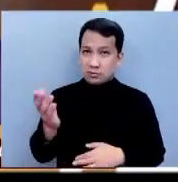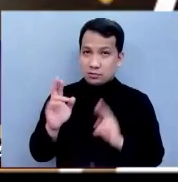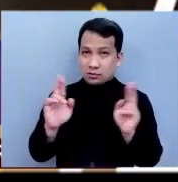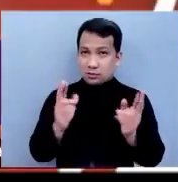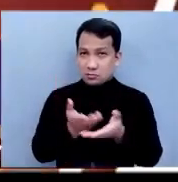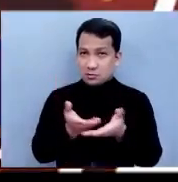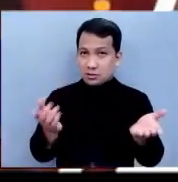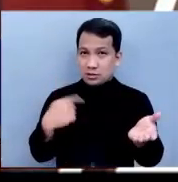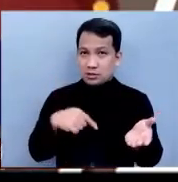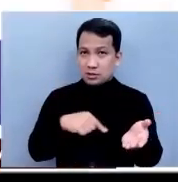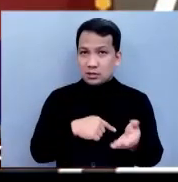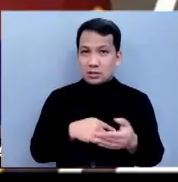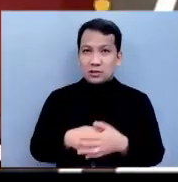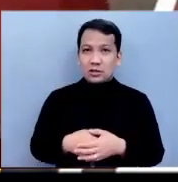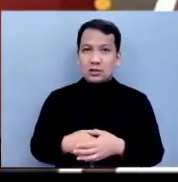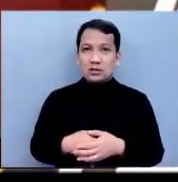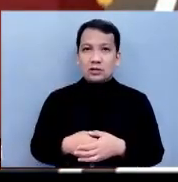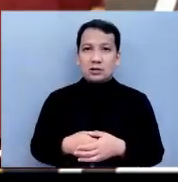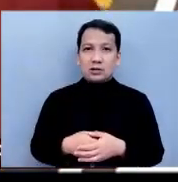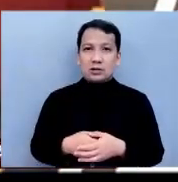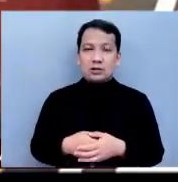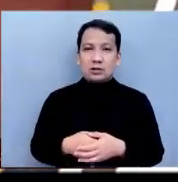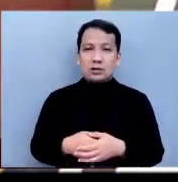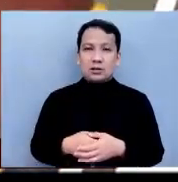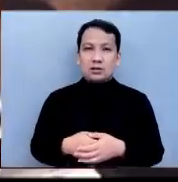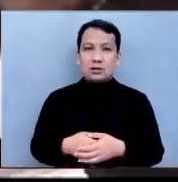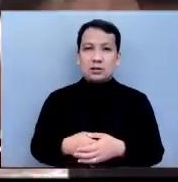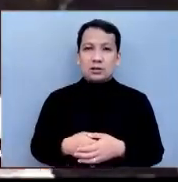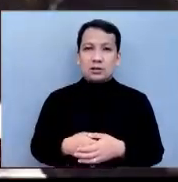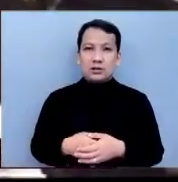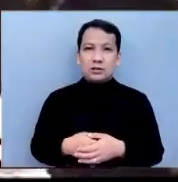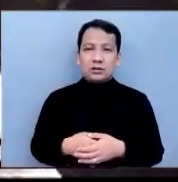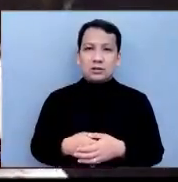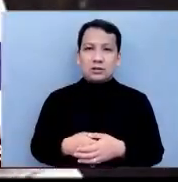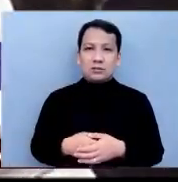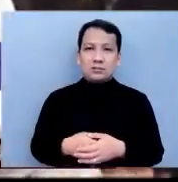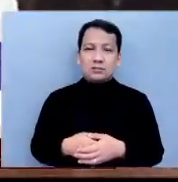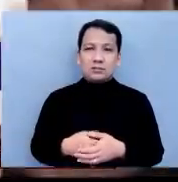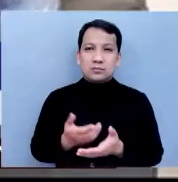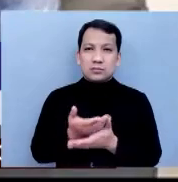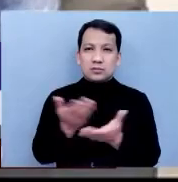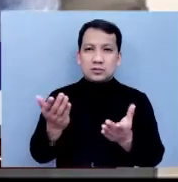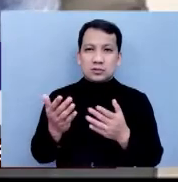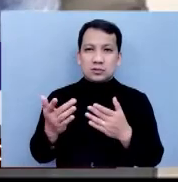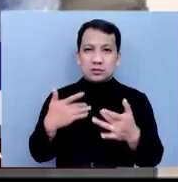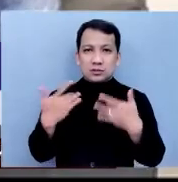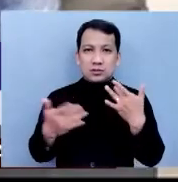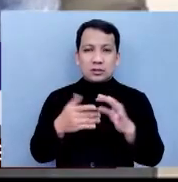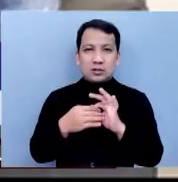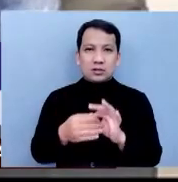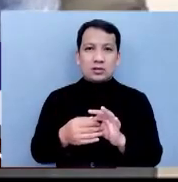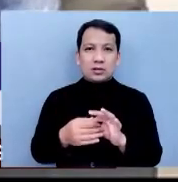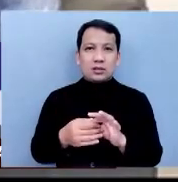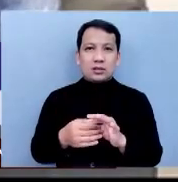sa amin? Sa dating kinagiliwan ng ating mga Dabarcats,